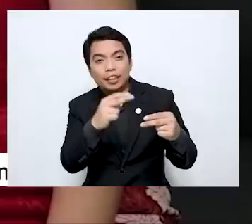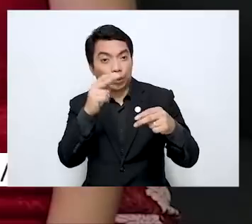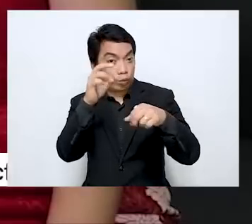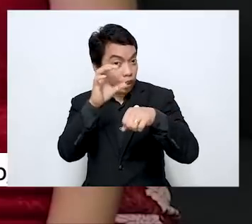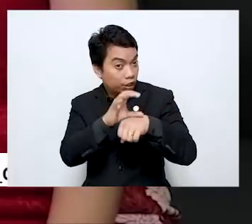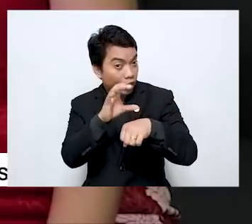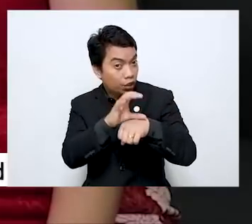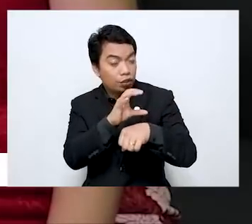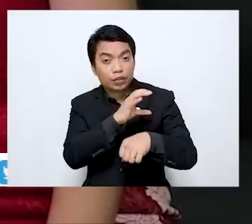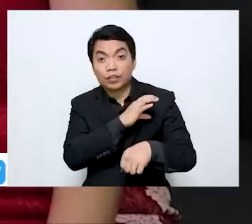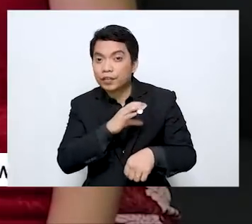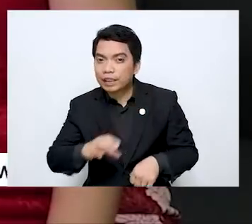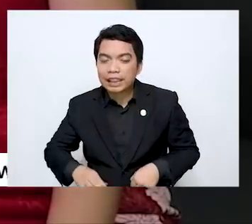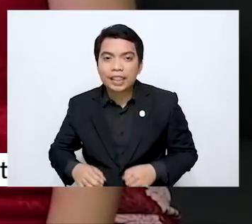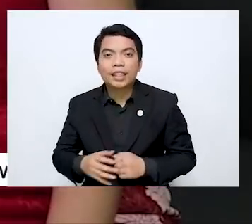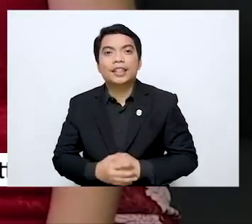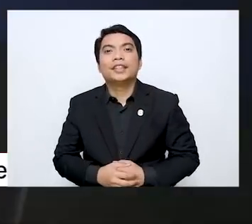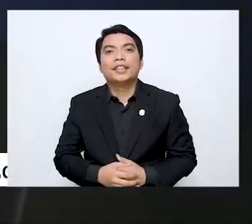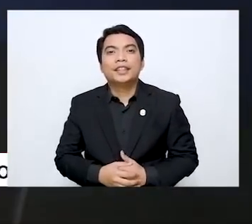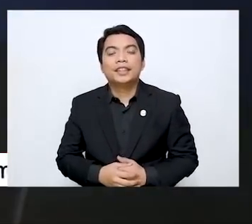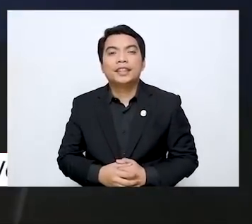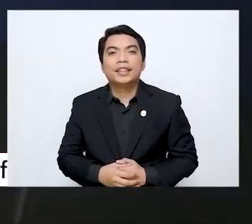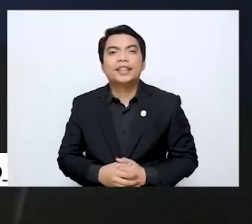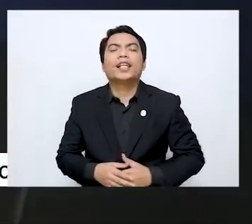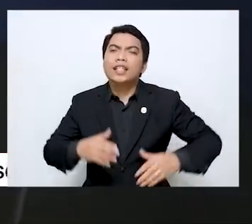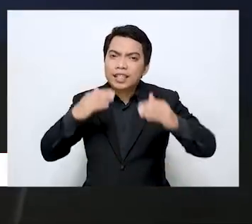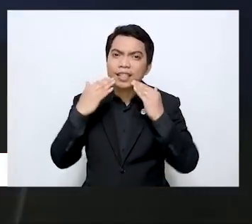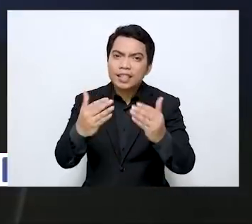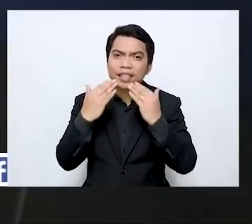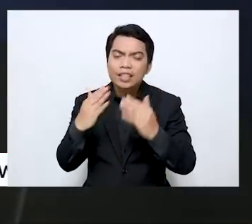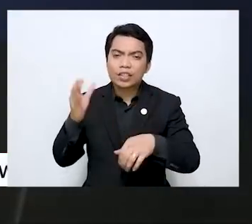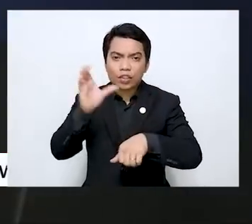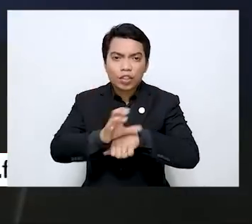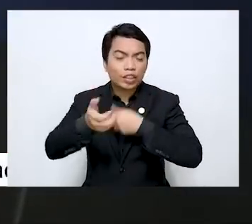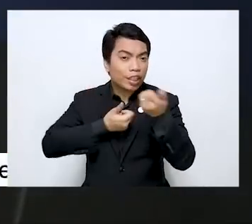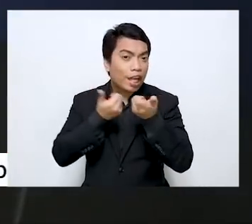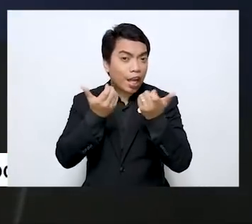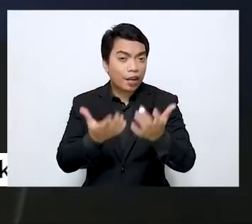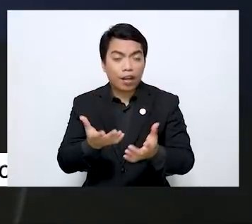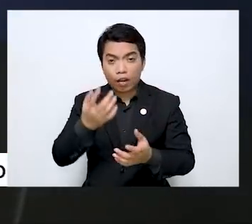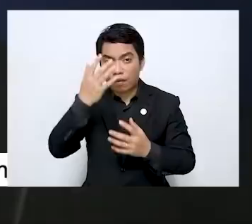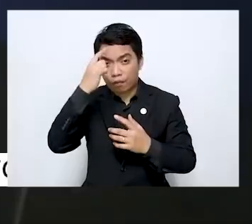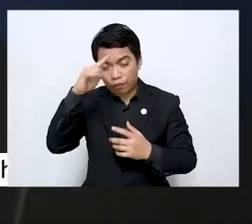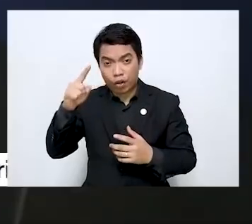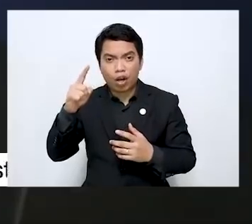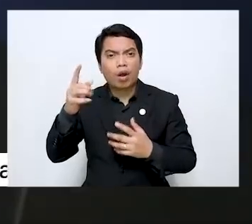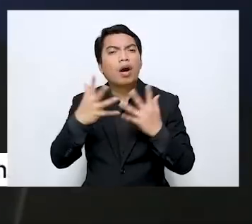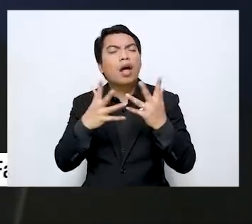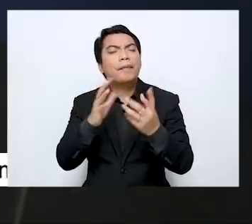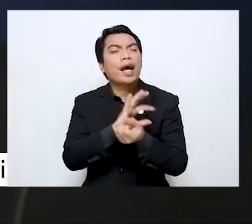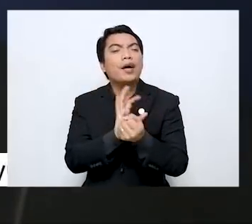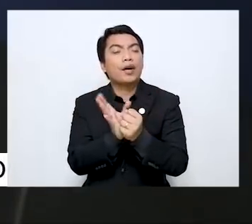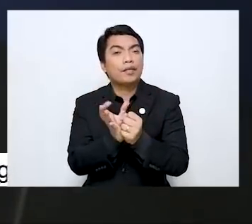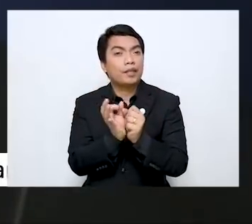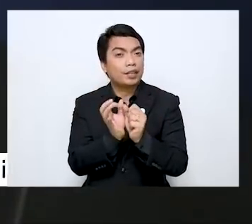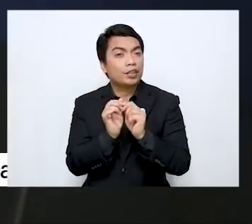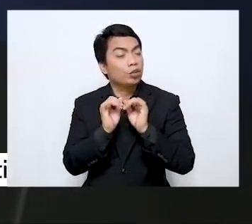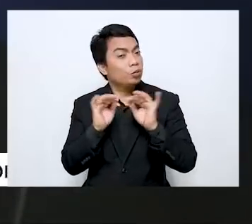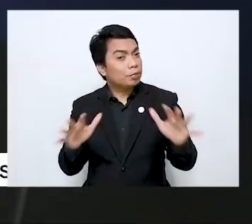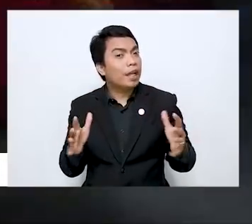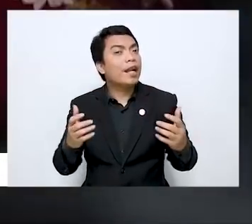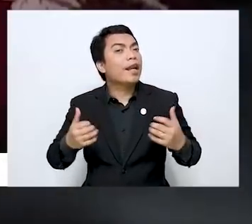of INC. Salamat po sa pamamahala. Dahil sa gitna po ng pandemya ay may mga aktibidad po